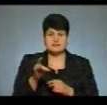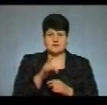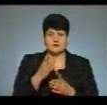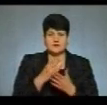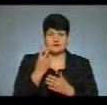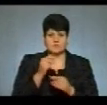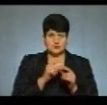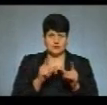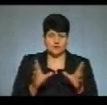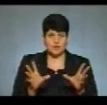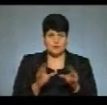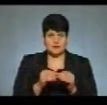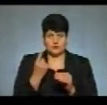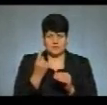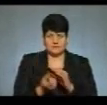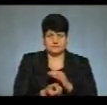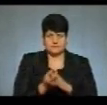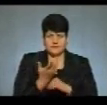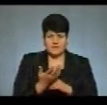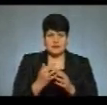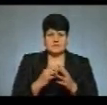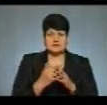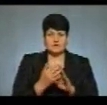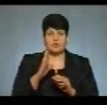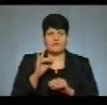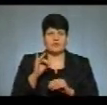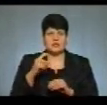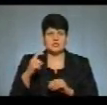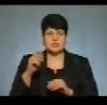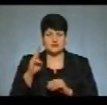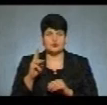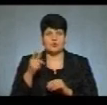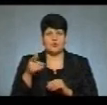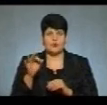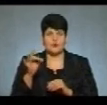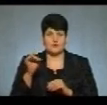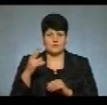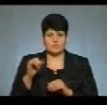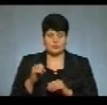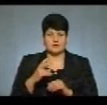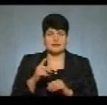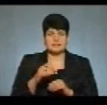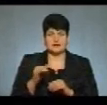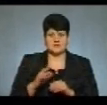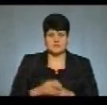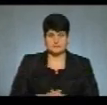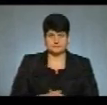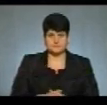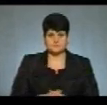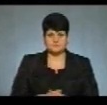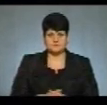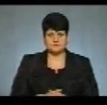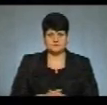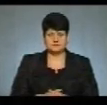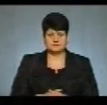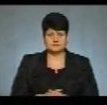дві школи, об'єднані в один спалах, це село Вишгородок і Завірці. Соломія Струс, Андрій Прокопів.